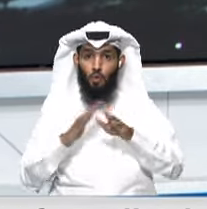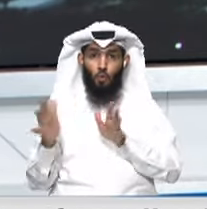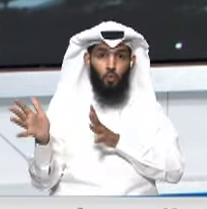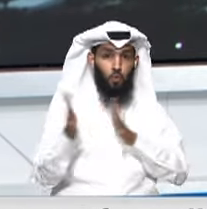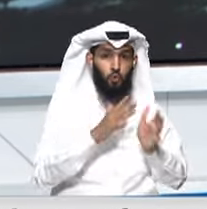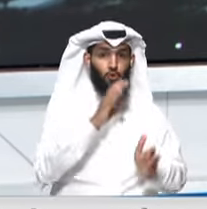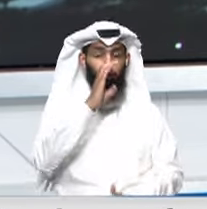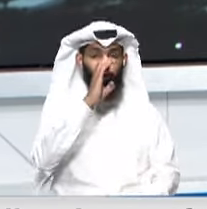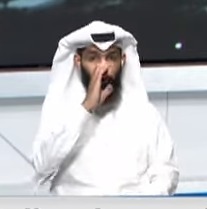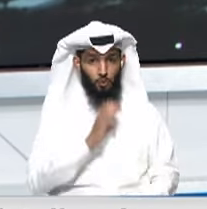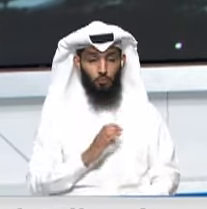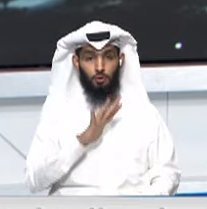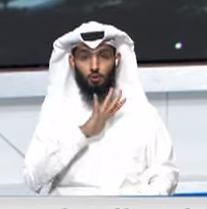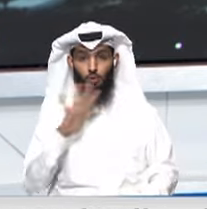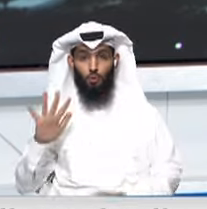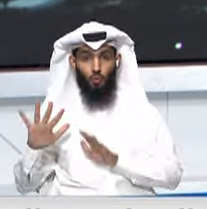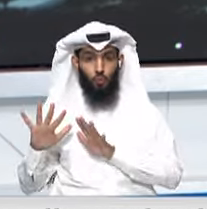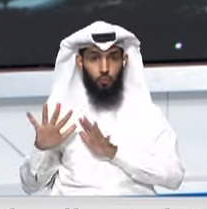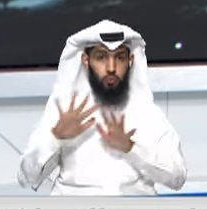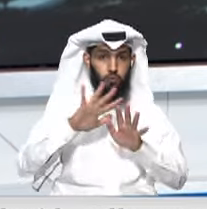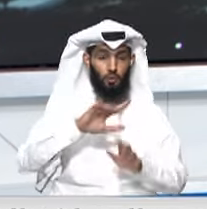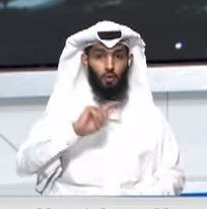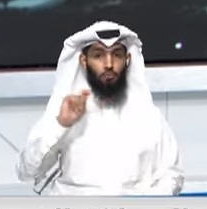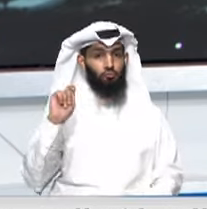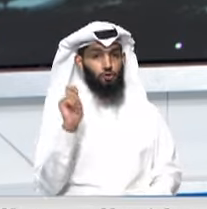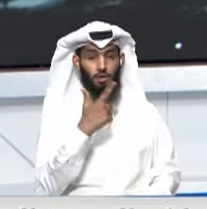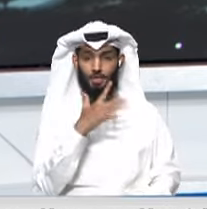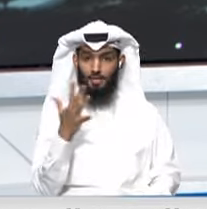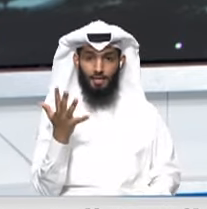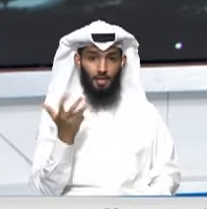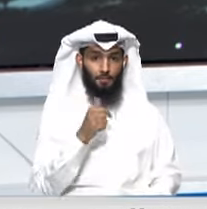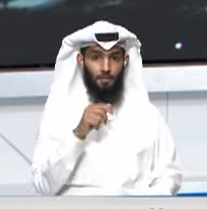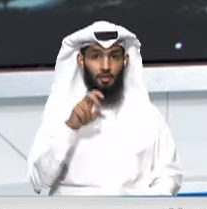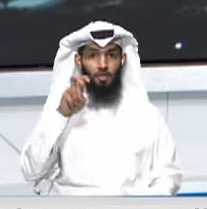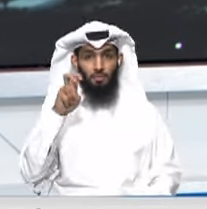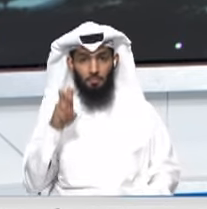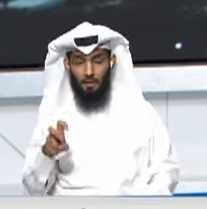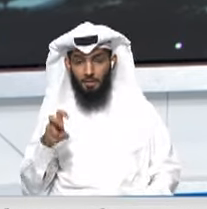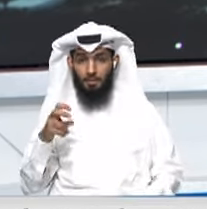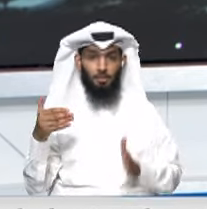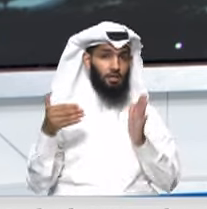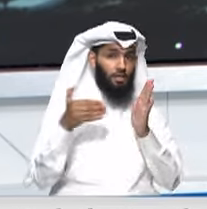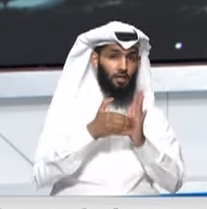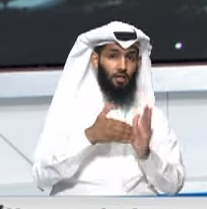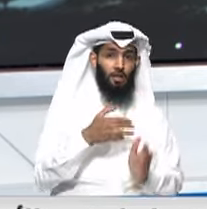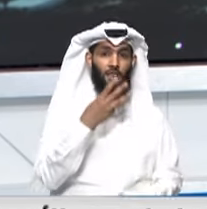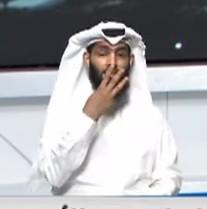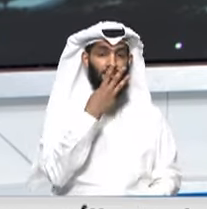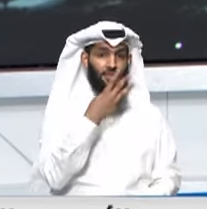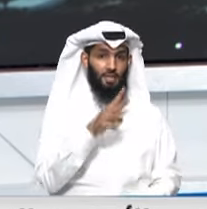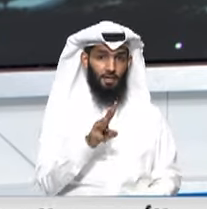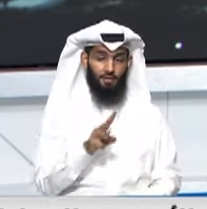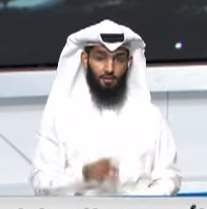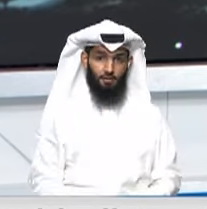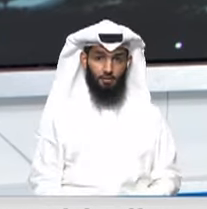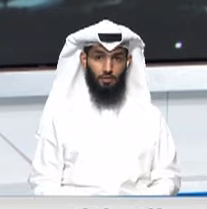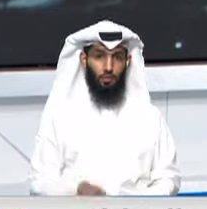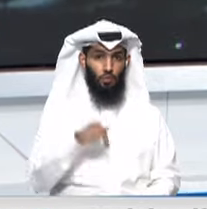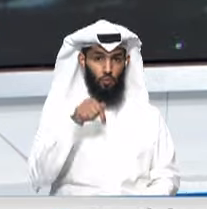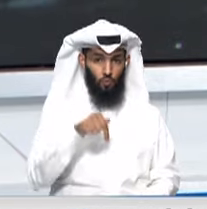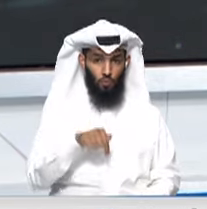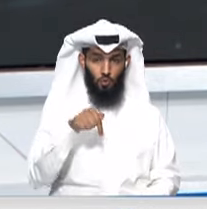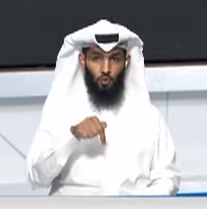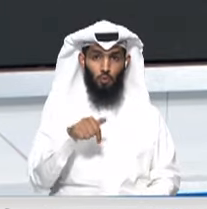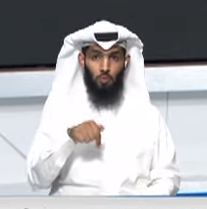شرقية خفيفة لمعتدل السرعة تتراوح سرعتها بشكل عام ما بين 8 إلى 30 كيلومتر ساعة. وأيضا أعزائي